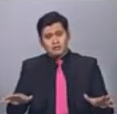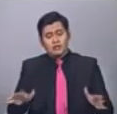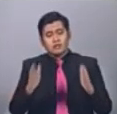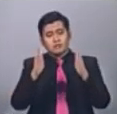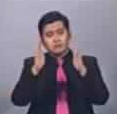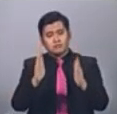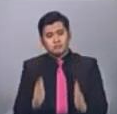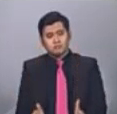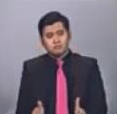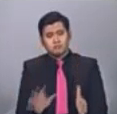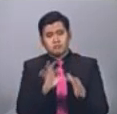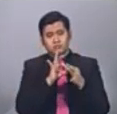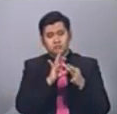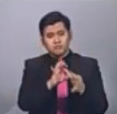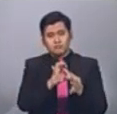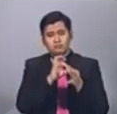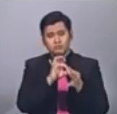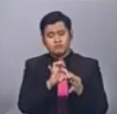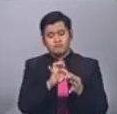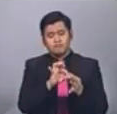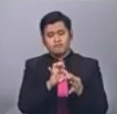begitu,